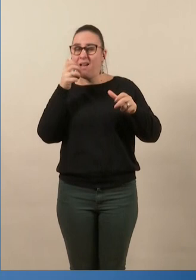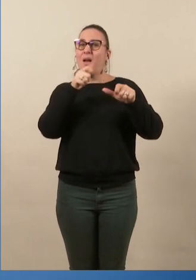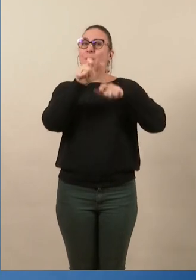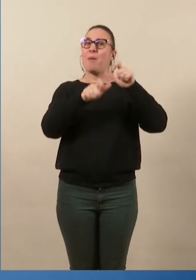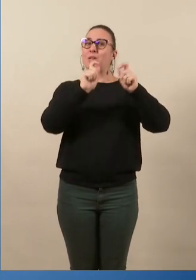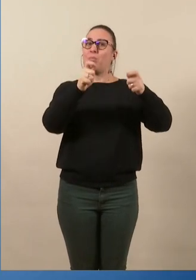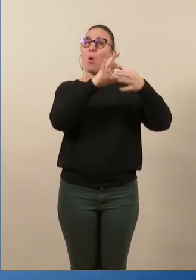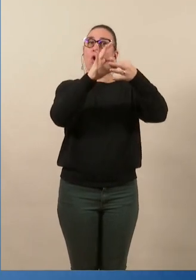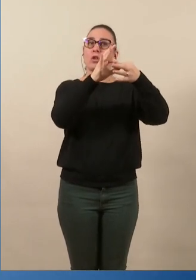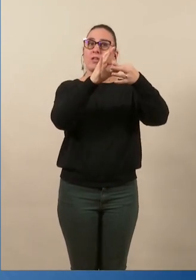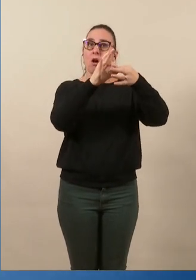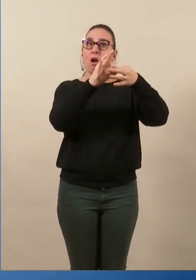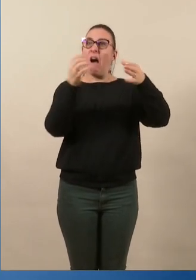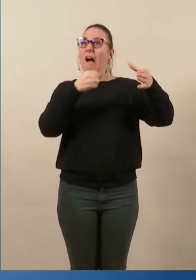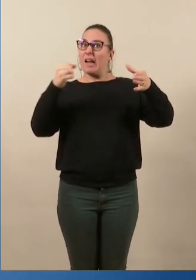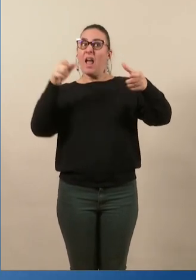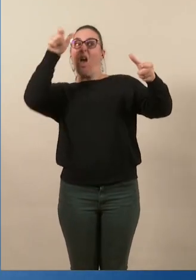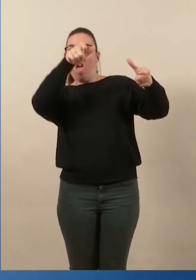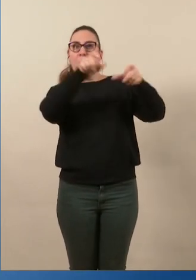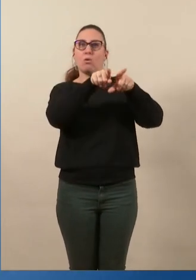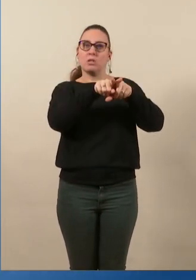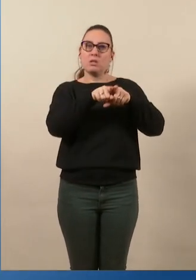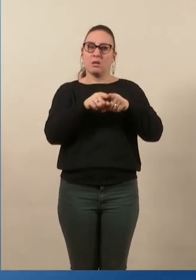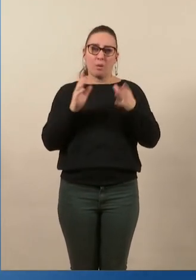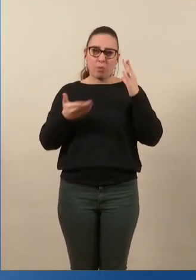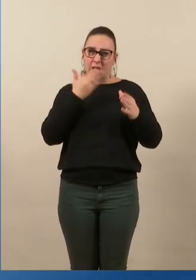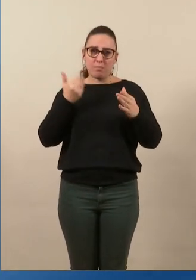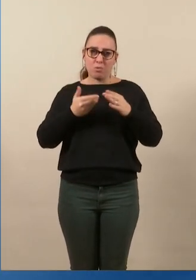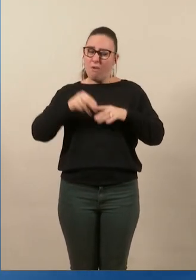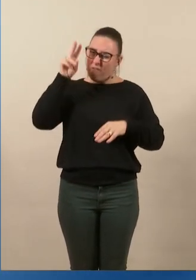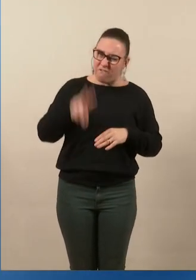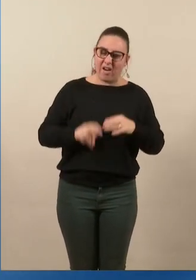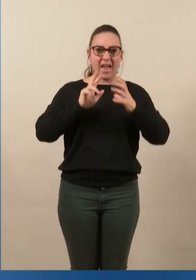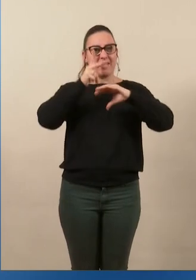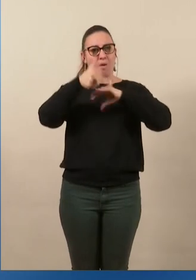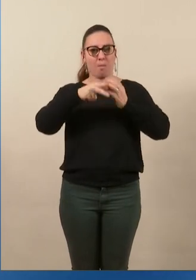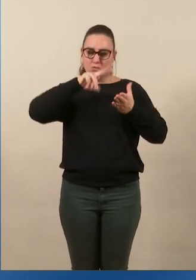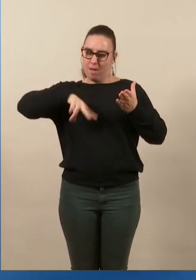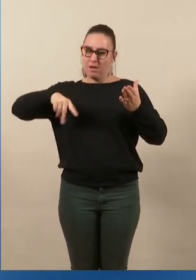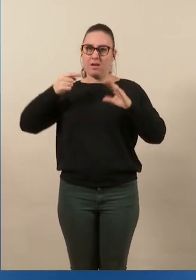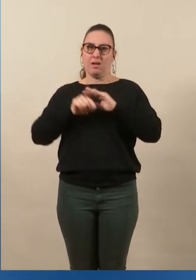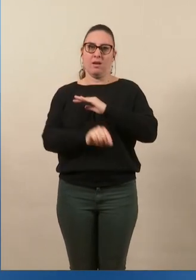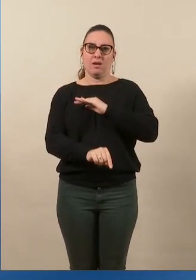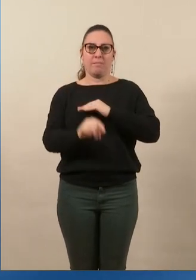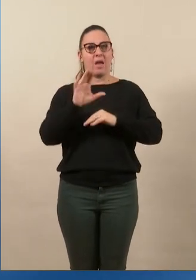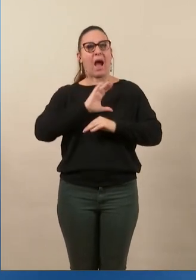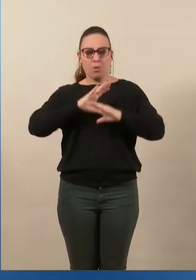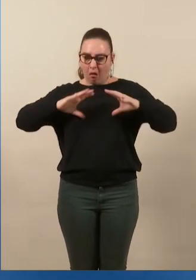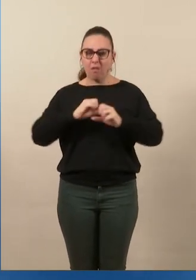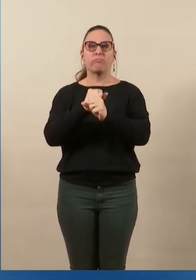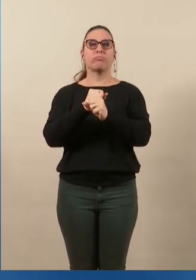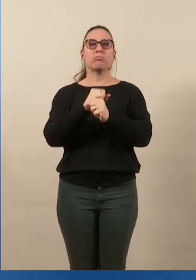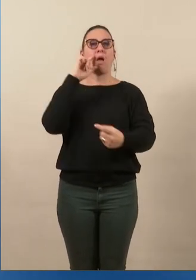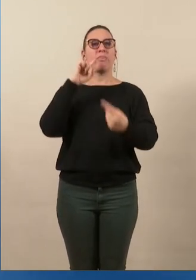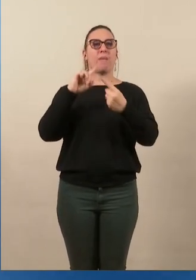coordonnateurs ce rapport aurait pu traiter du développement durable pour ça il e fallu qu'il soit ramassé sur quelques